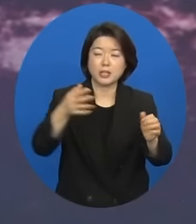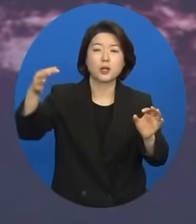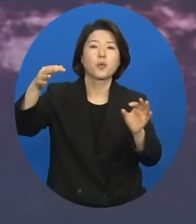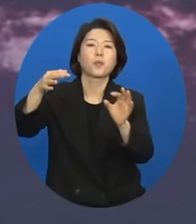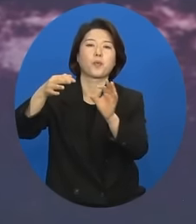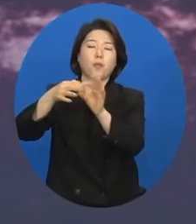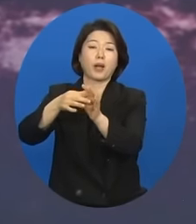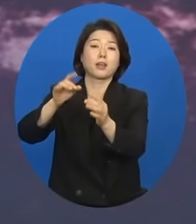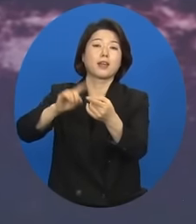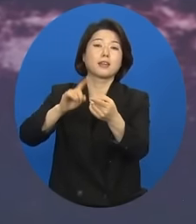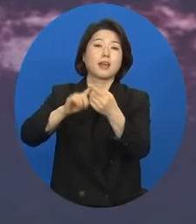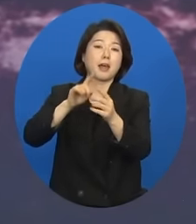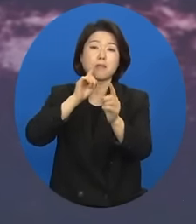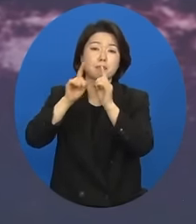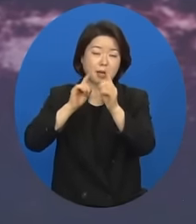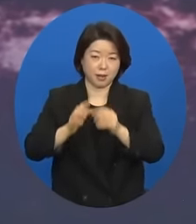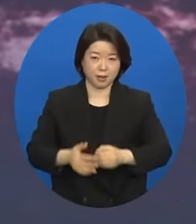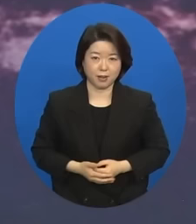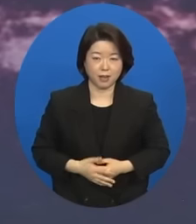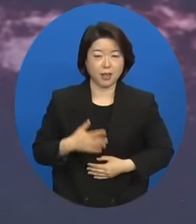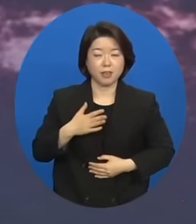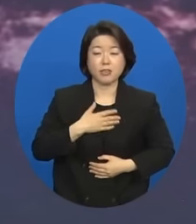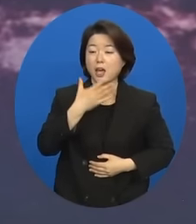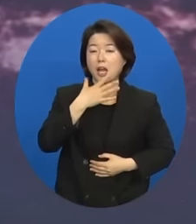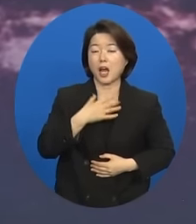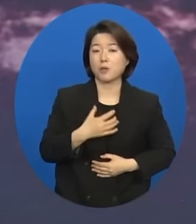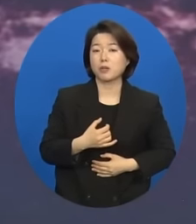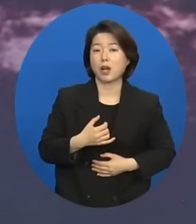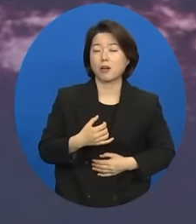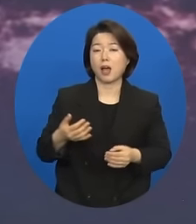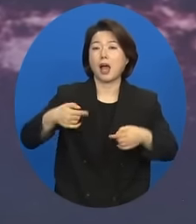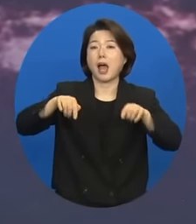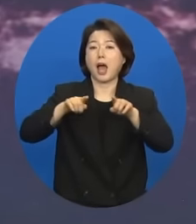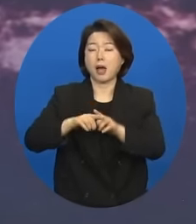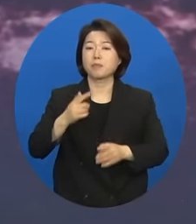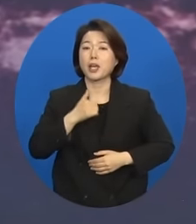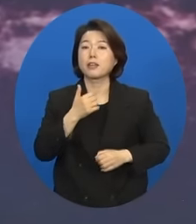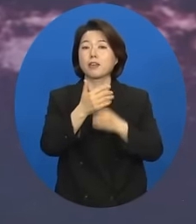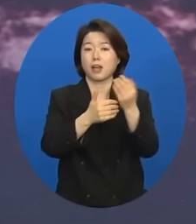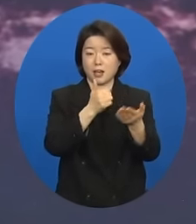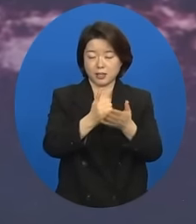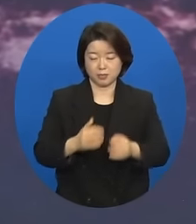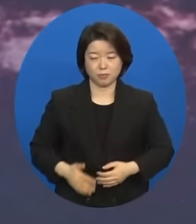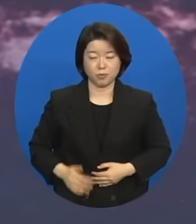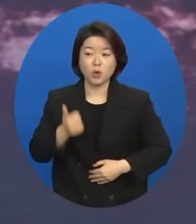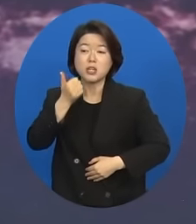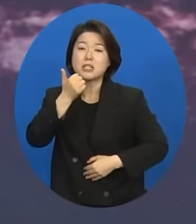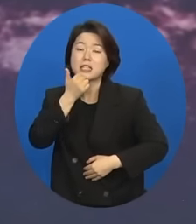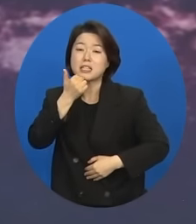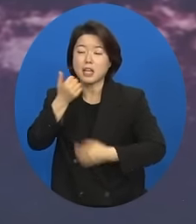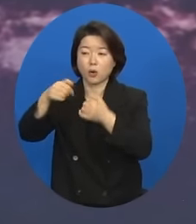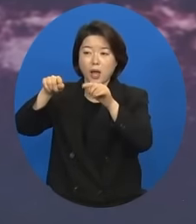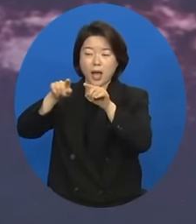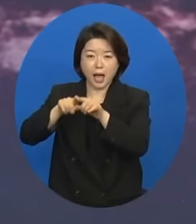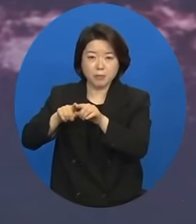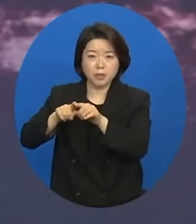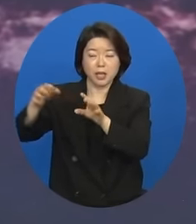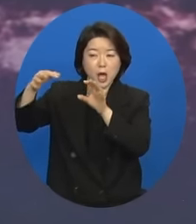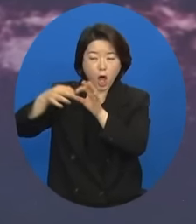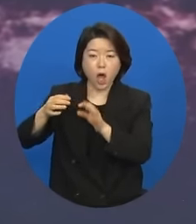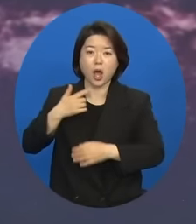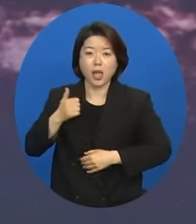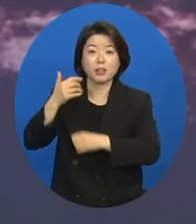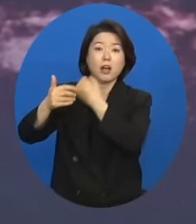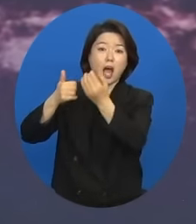말합니다 나는 아브라함과 함께했던 관계했던 하나님이고 이삭과 함께했던 하나님이다 그